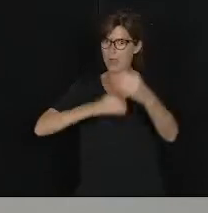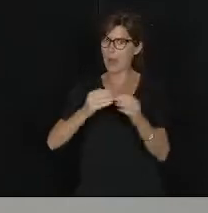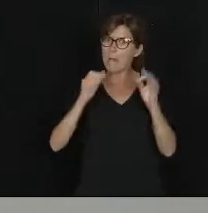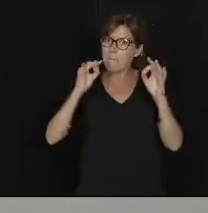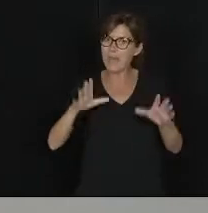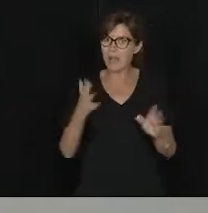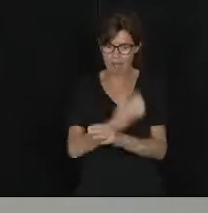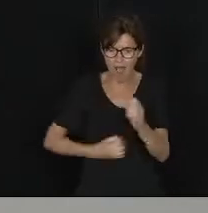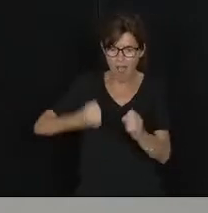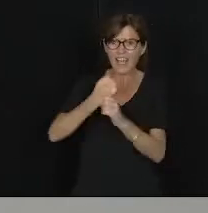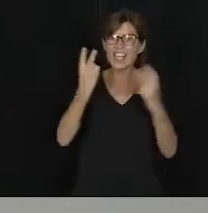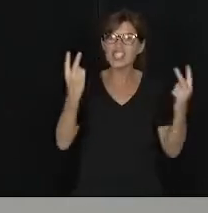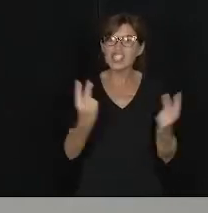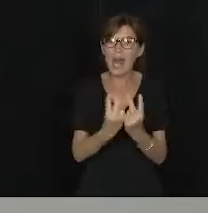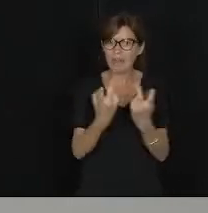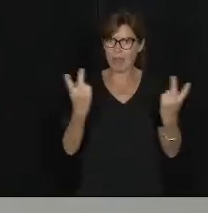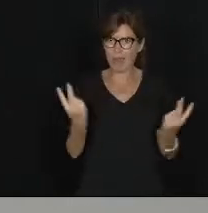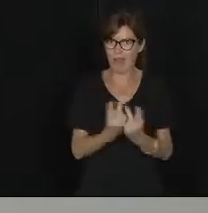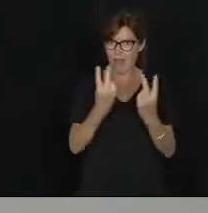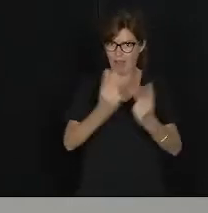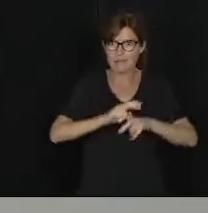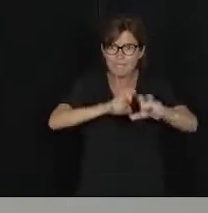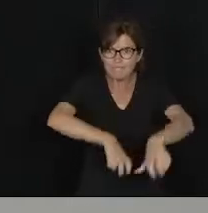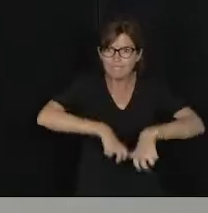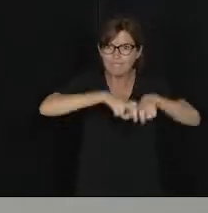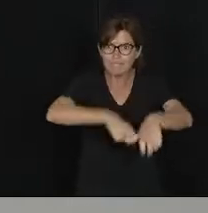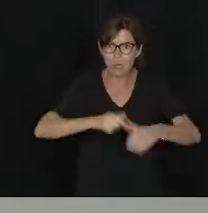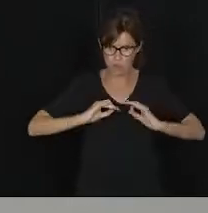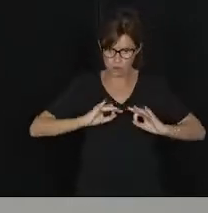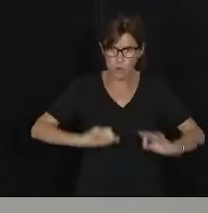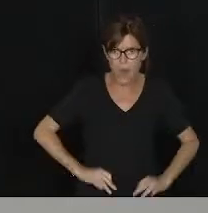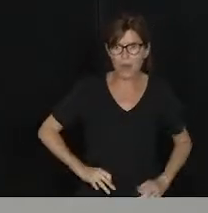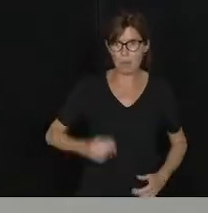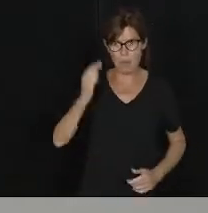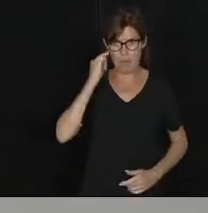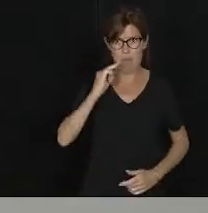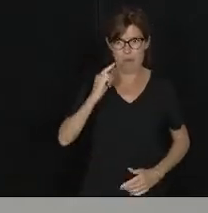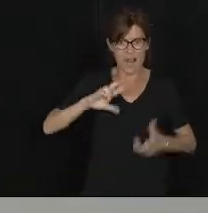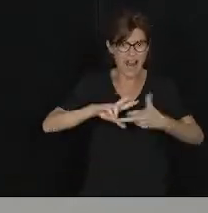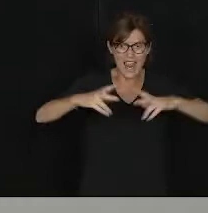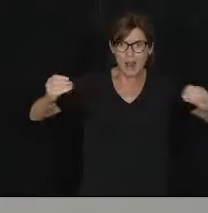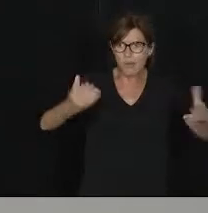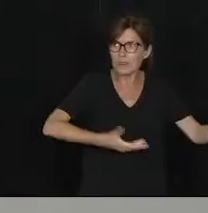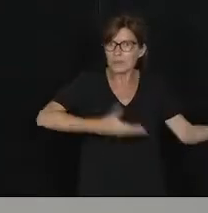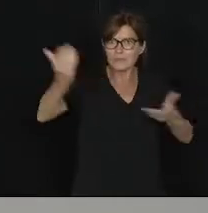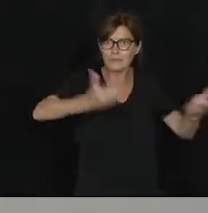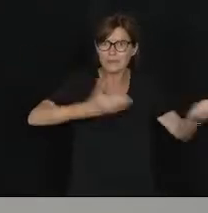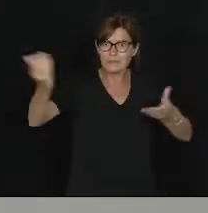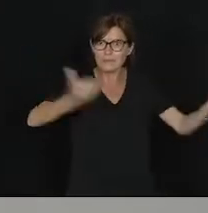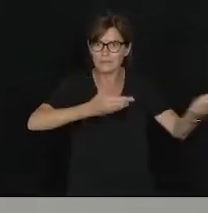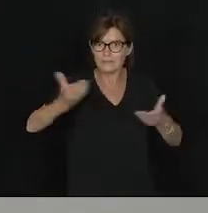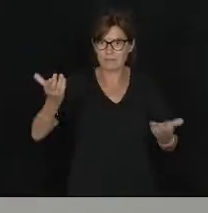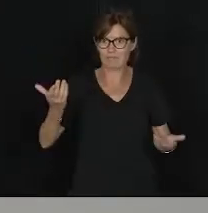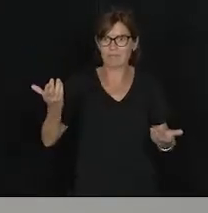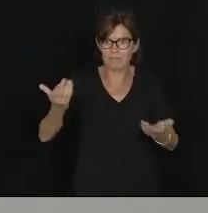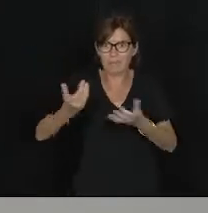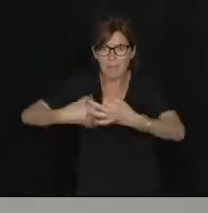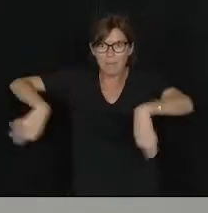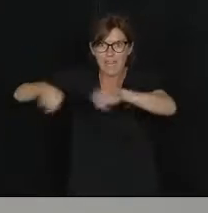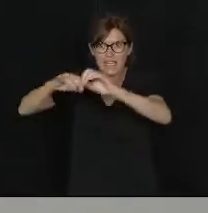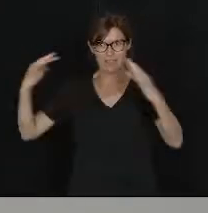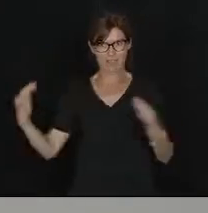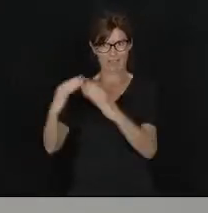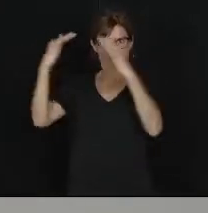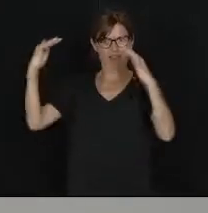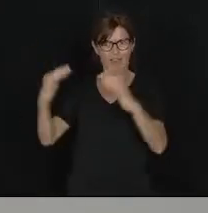scolaires pour le front en 14-18, pour l'arrière et les prisonniers en 40 et 45. Hein, on fabrique des conserves,